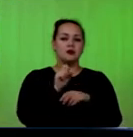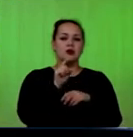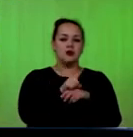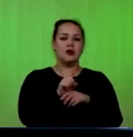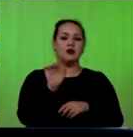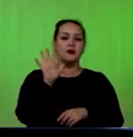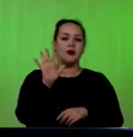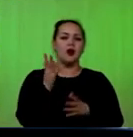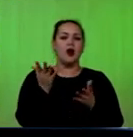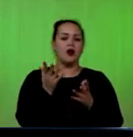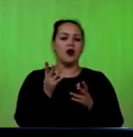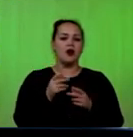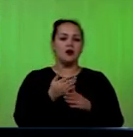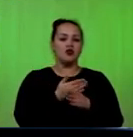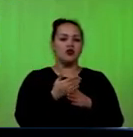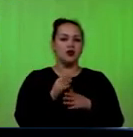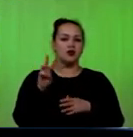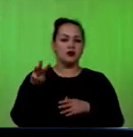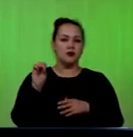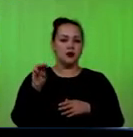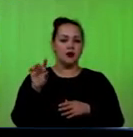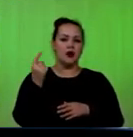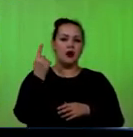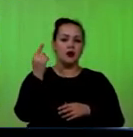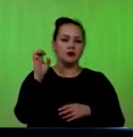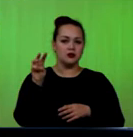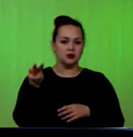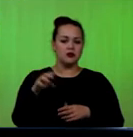часть метра составляет 1 сантиметр